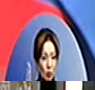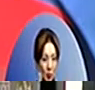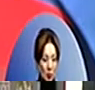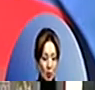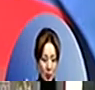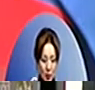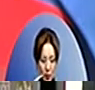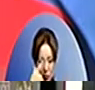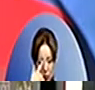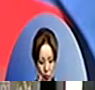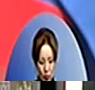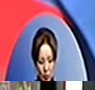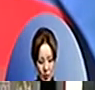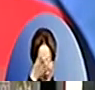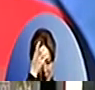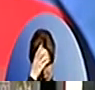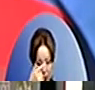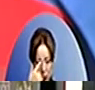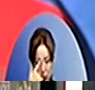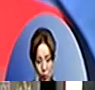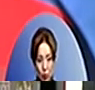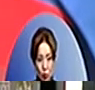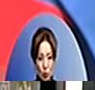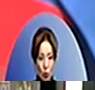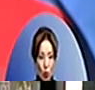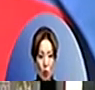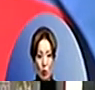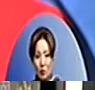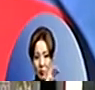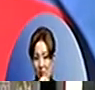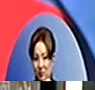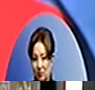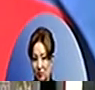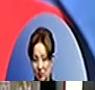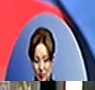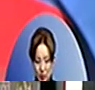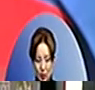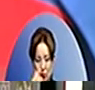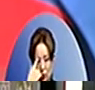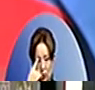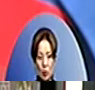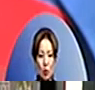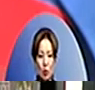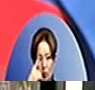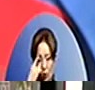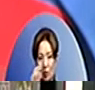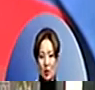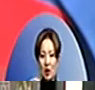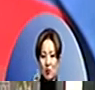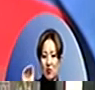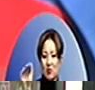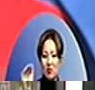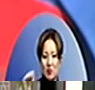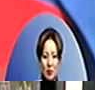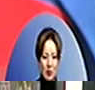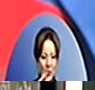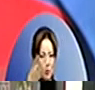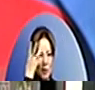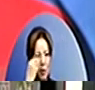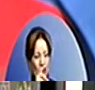засгийн газар Монголын хувийн хэвшлийн нэгэмжлэлээр Монголын арбитрт дуудагдахаас айдаг болгоомжлог эрсдэн орчилтой